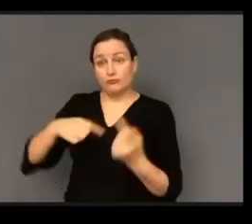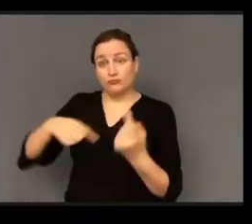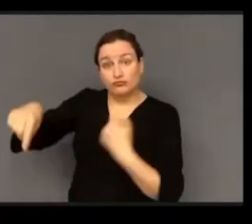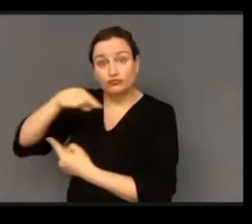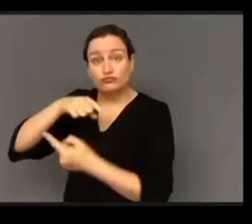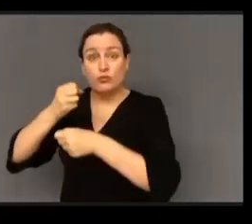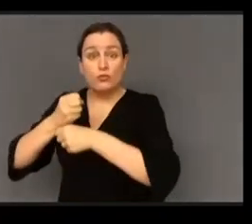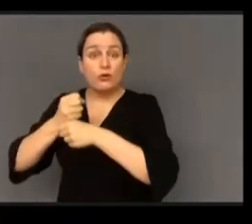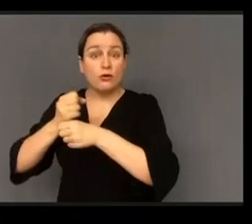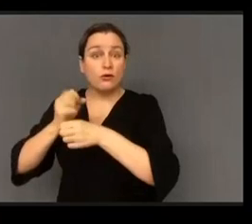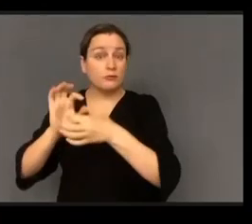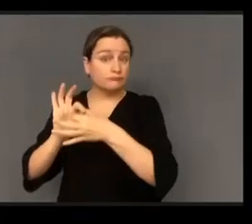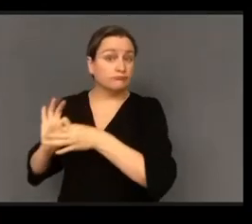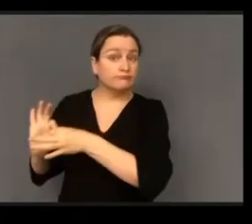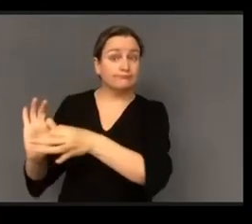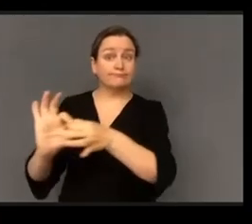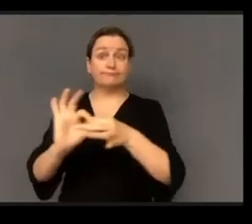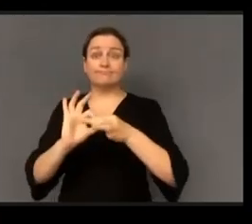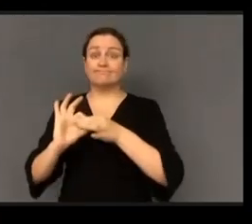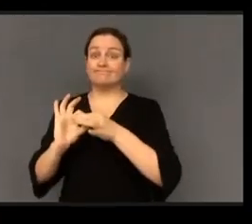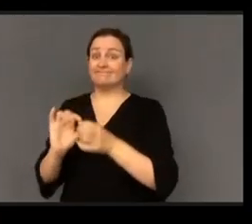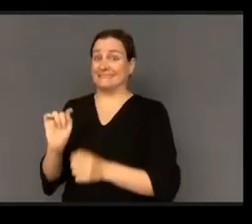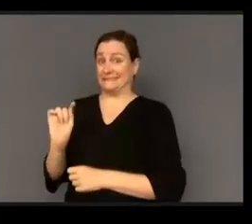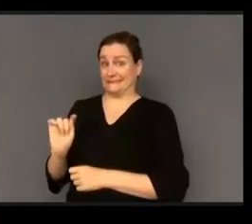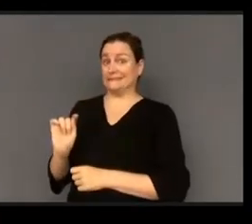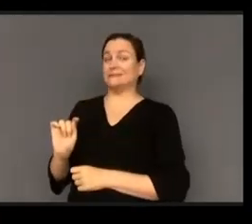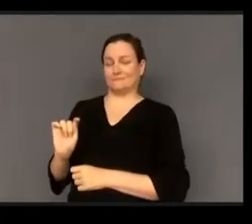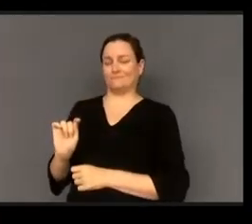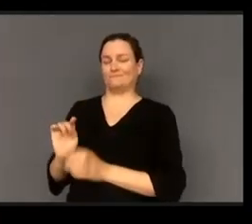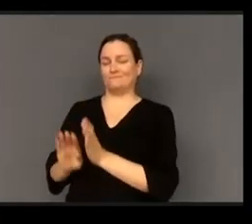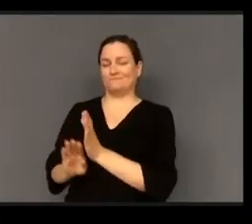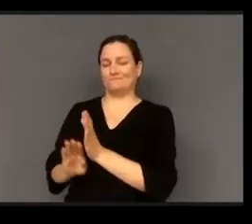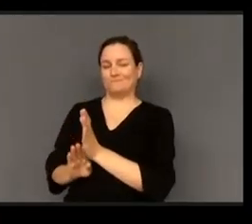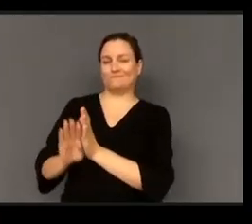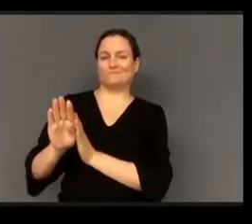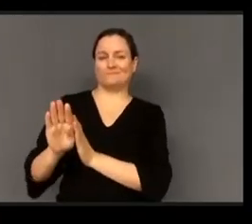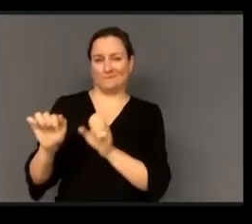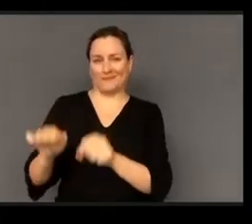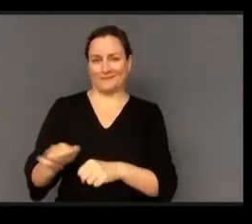集思广益，我们一定能够做到这一点。